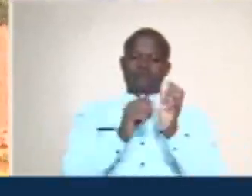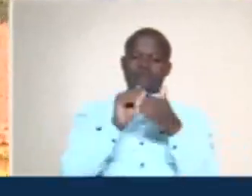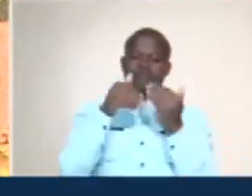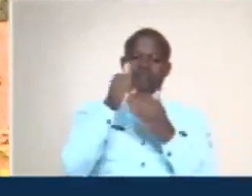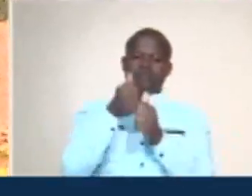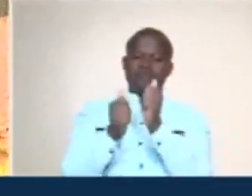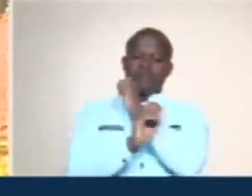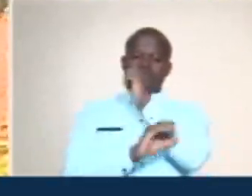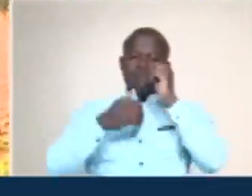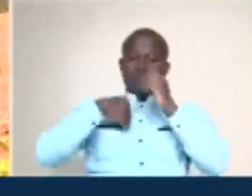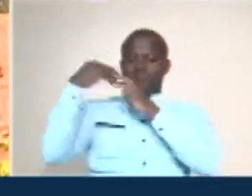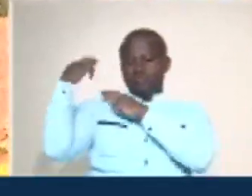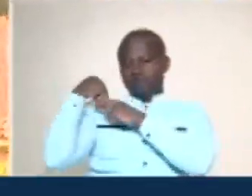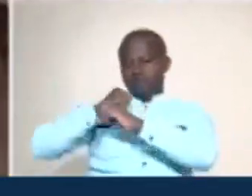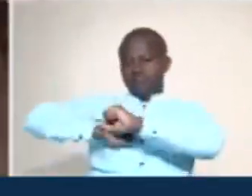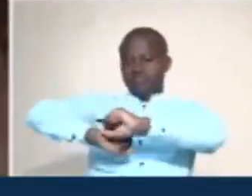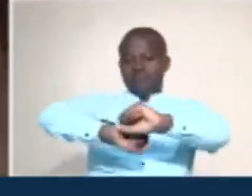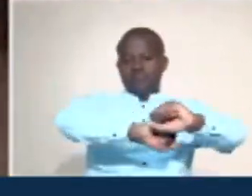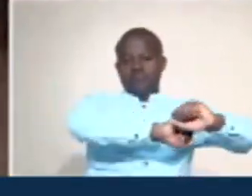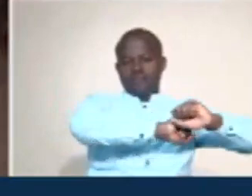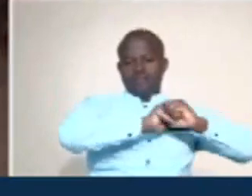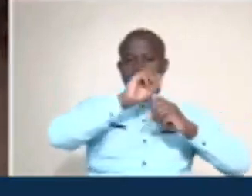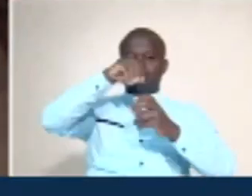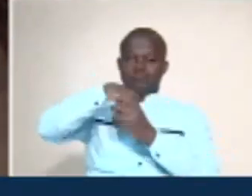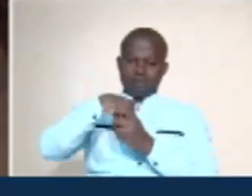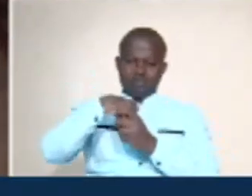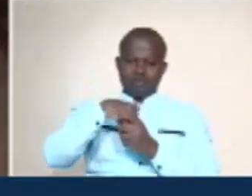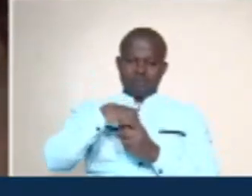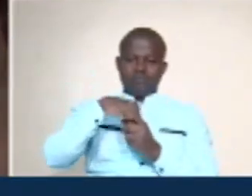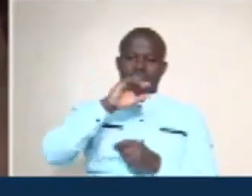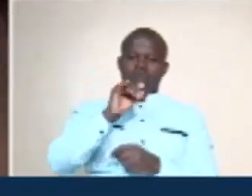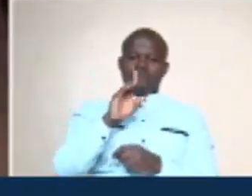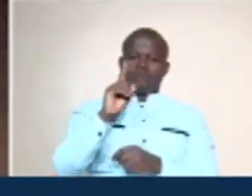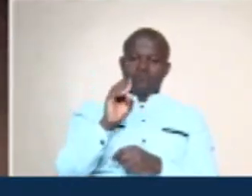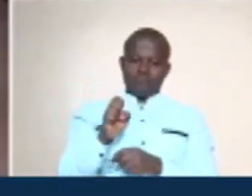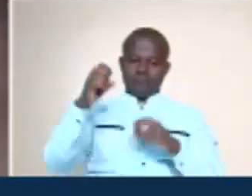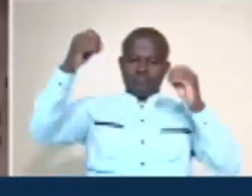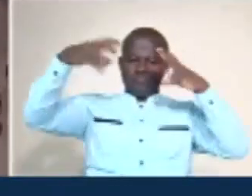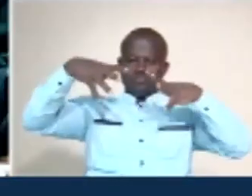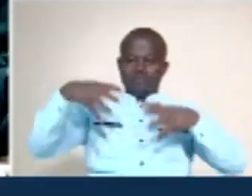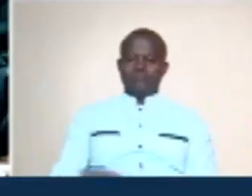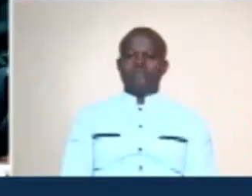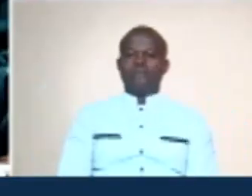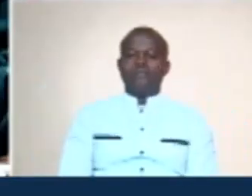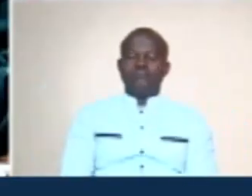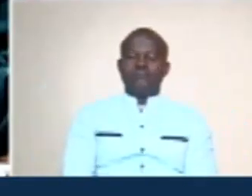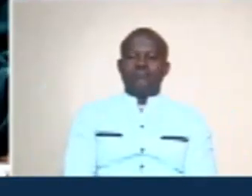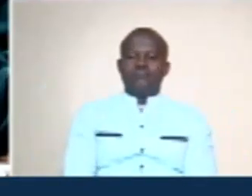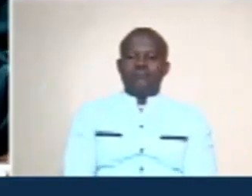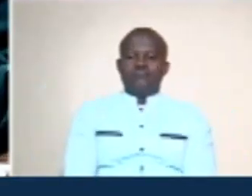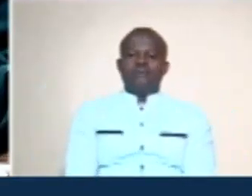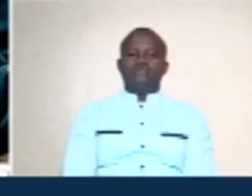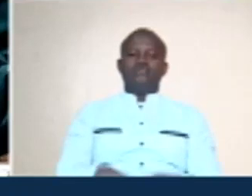buri gihugu kikagira inshingano zo kubungabunga imigezi ikijyamo. Jean-Claude Mutuyezu, I Kigali.